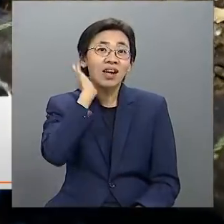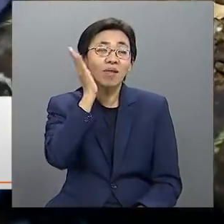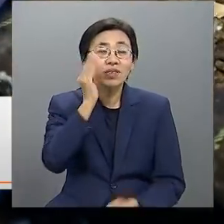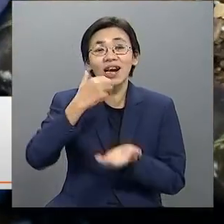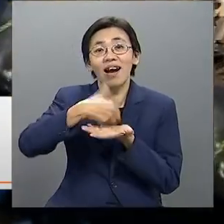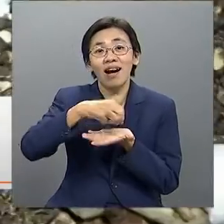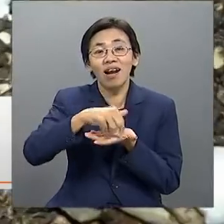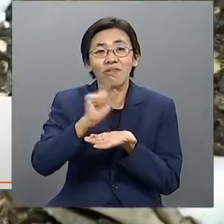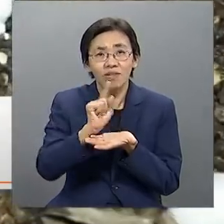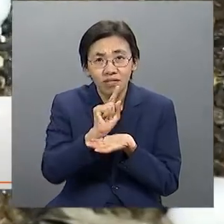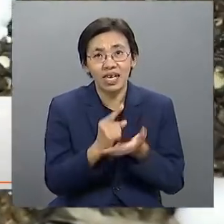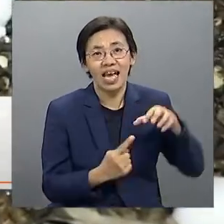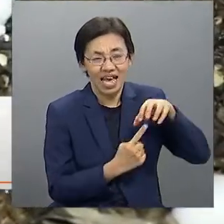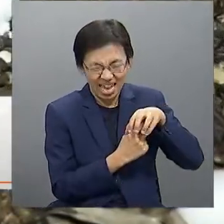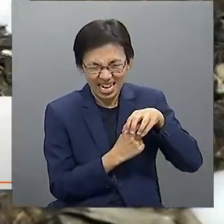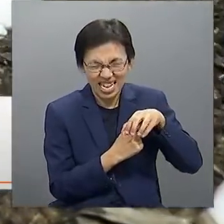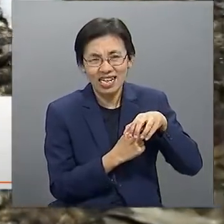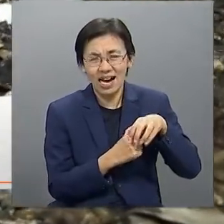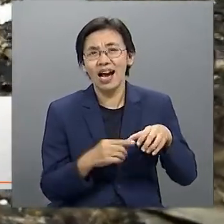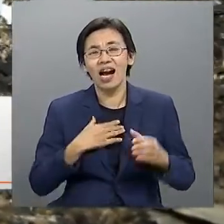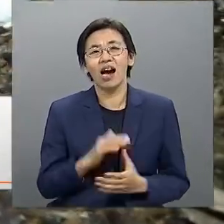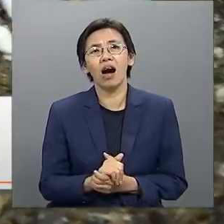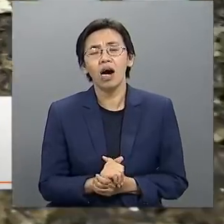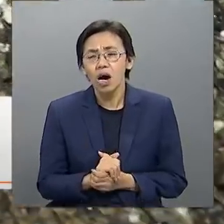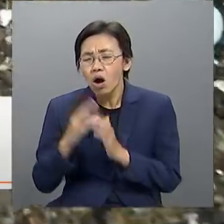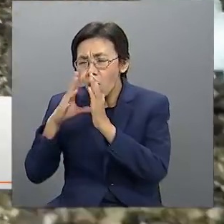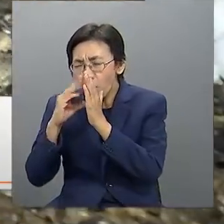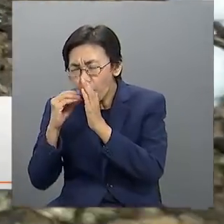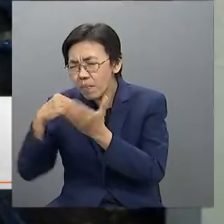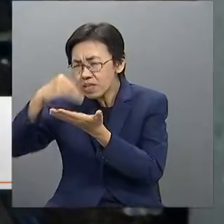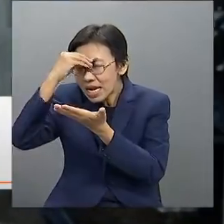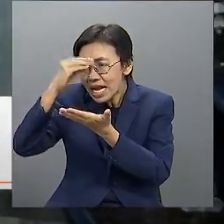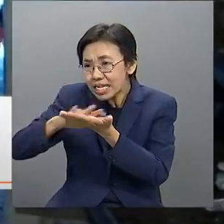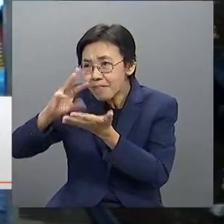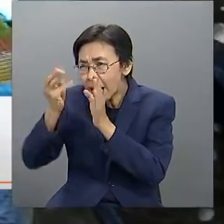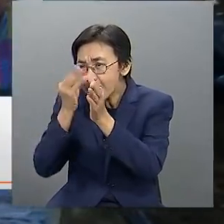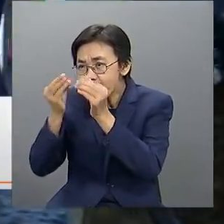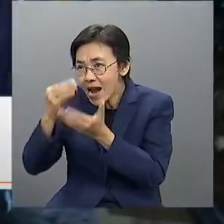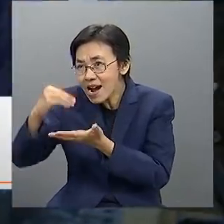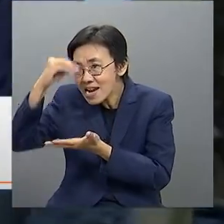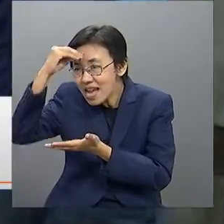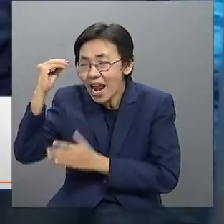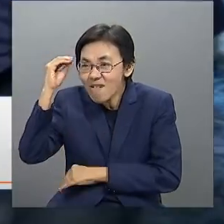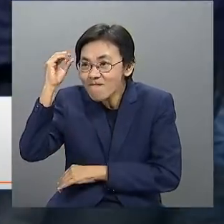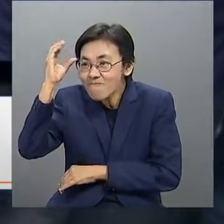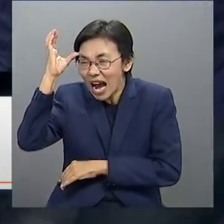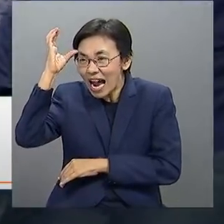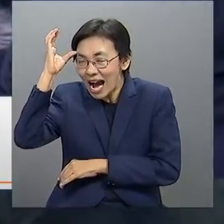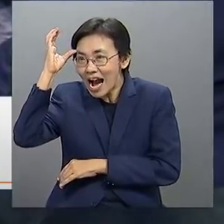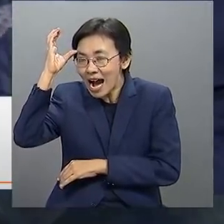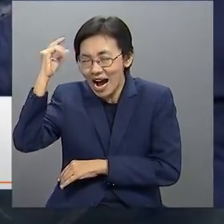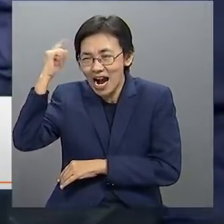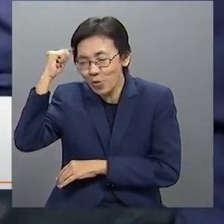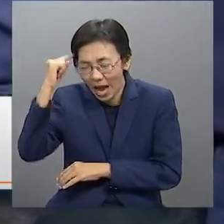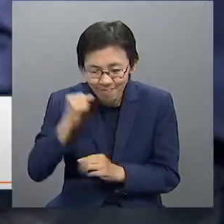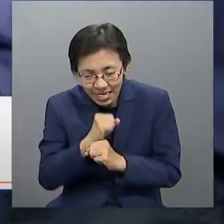การเพาะเห็ดฟางนะตัวเองก็เอาความรู้ที่ได้จากตอนเรียนมหาวิทยาลัยเอามาประยุกต์นะครับทำให้เป็นแบบเป็นโรงเพาะ